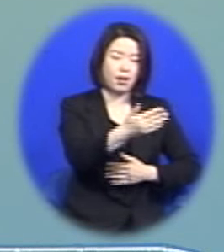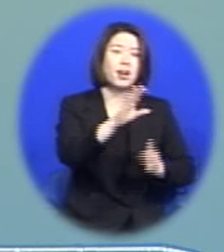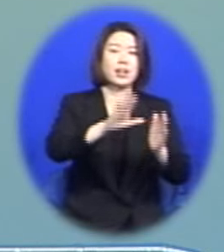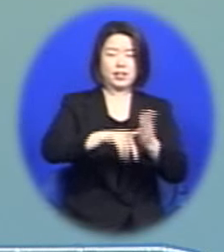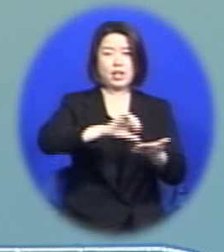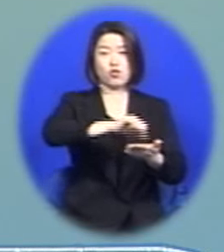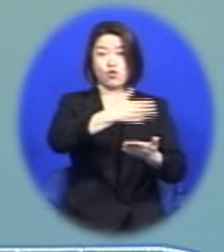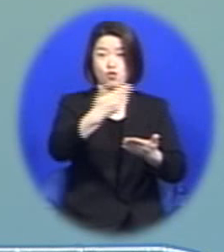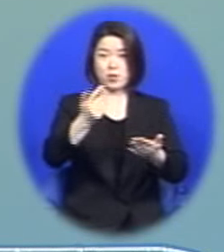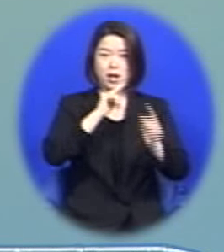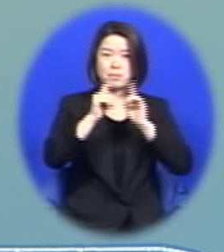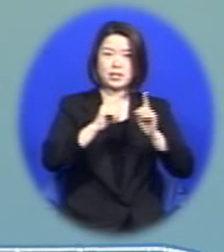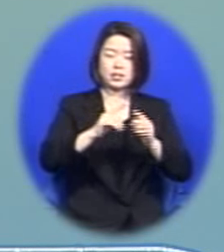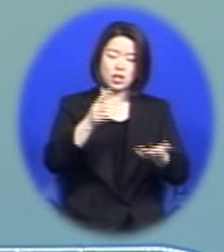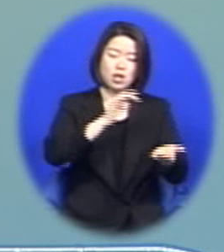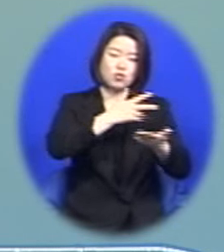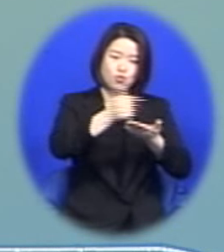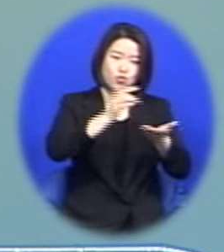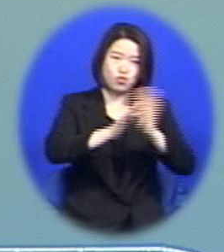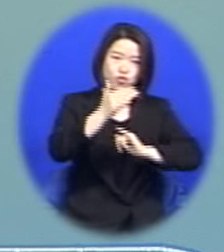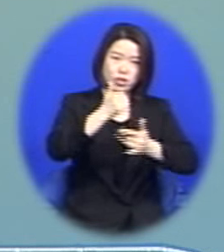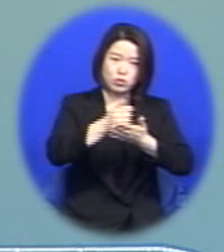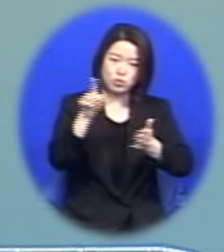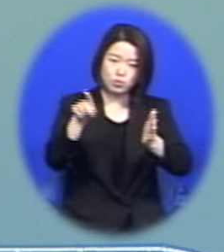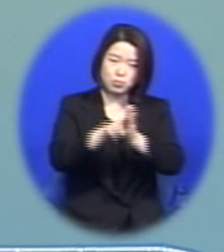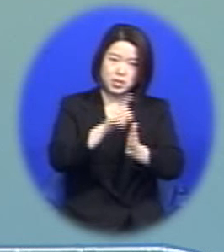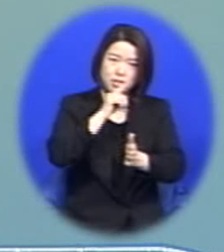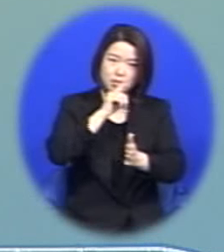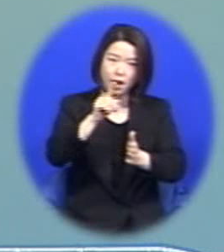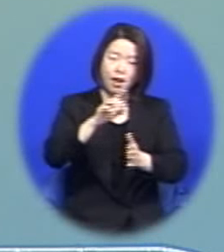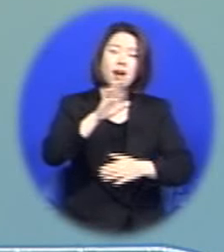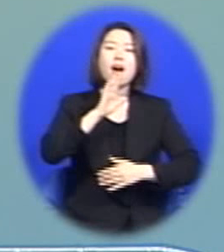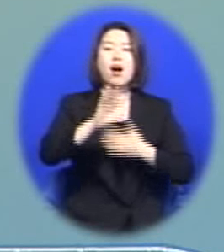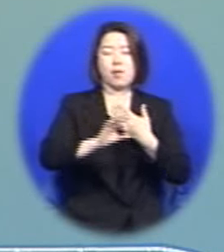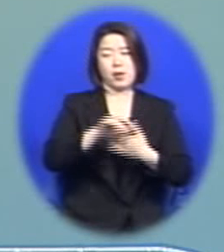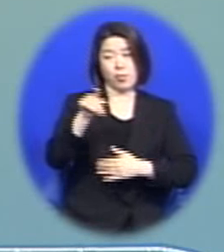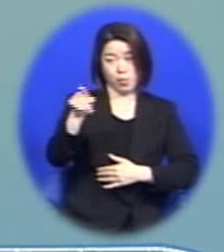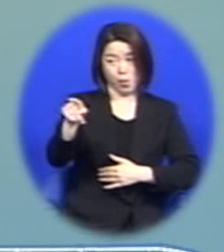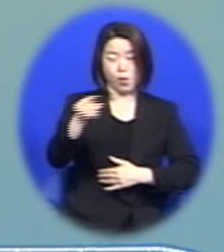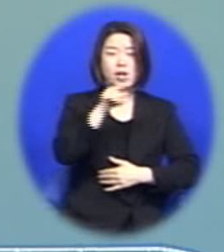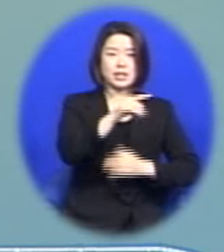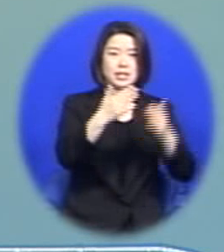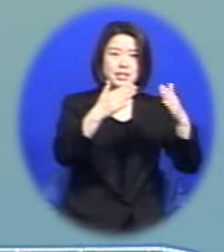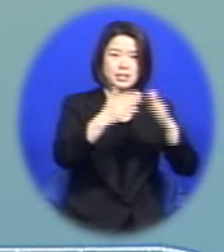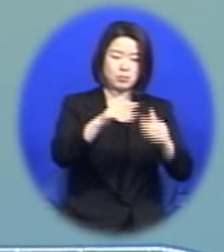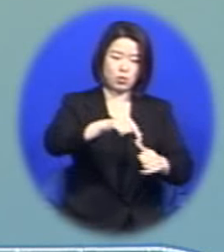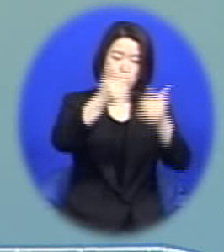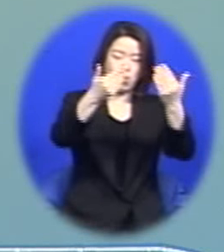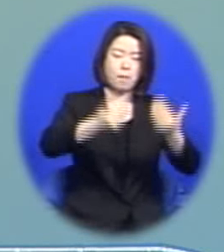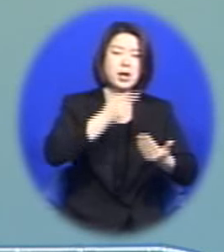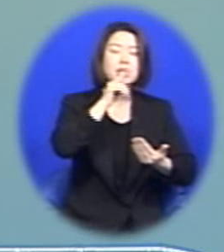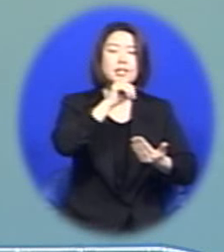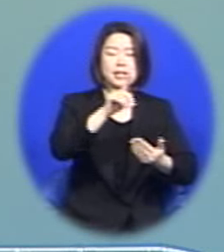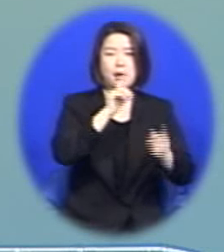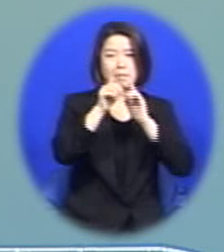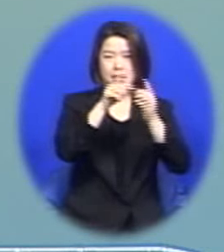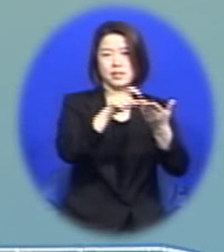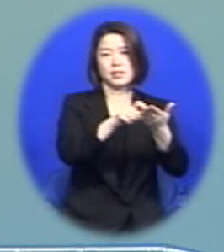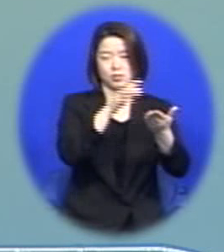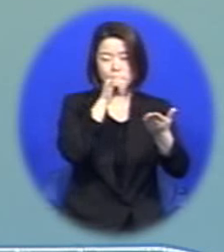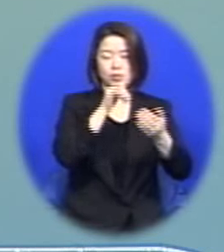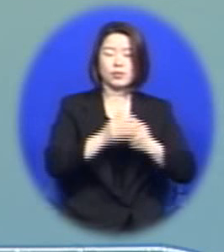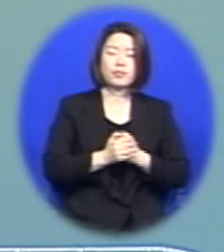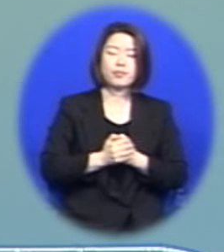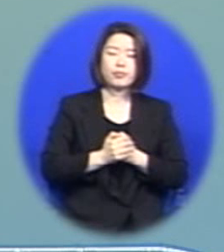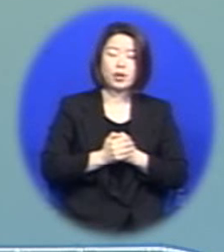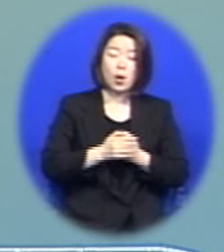네 집이 구원을 받을 것이라 여러분 분명히 너와 내 집이